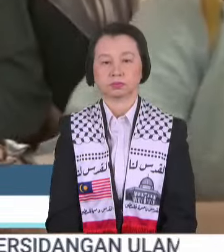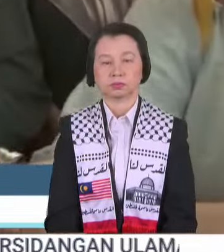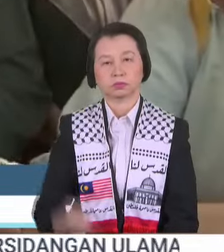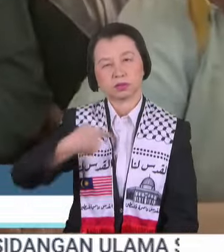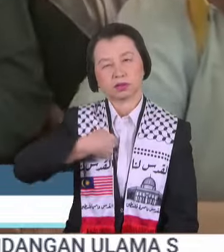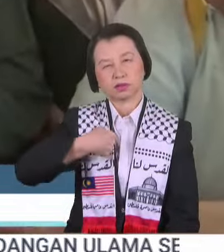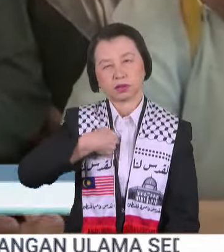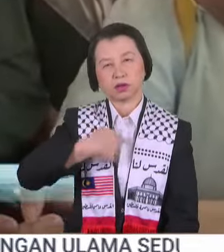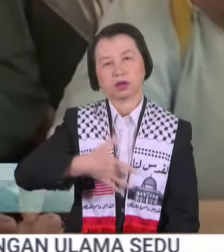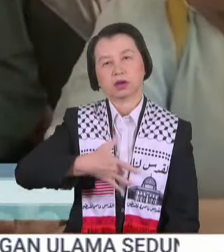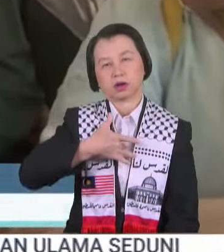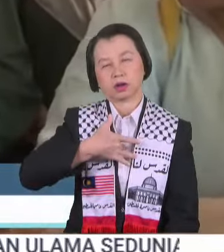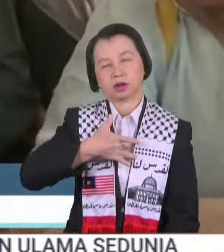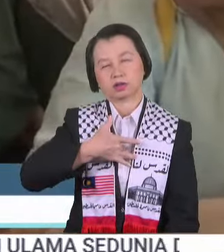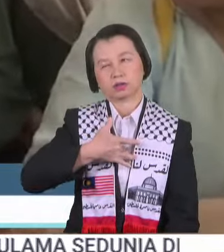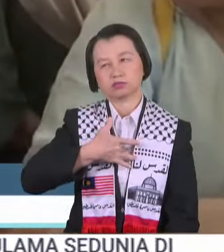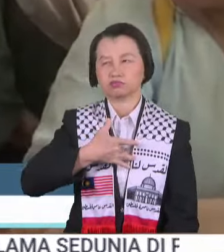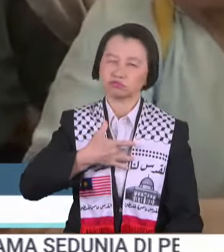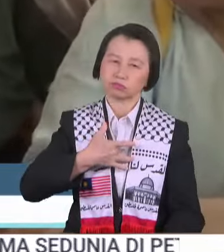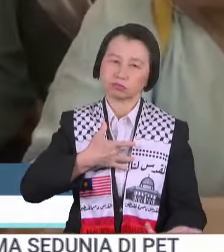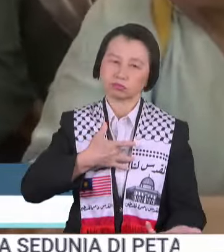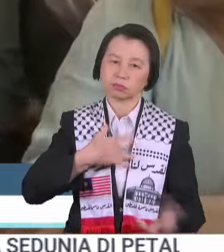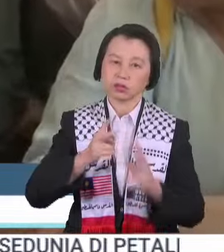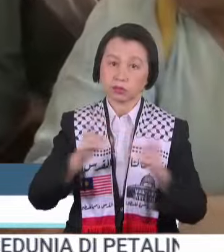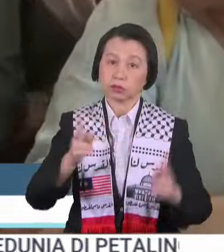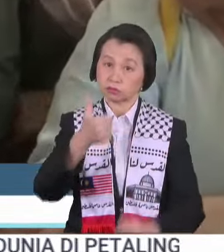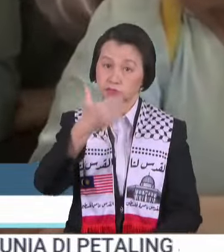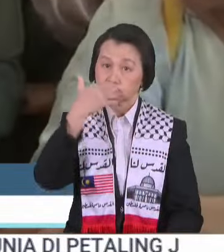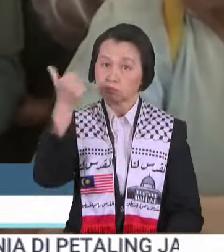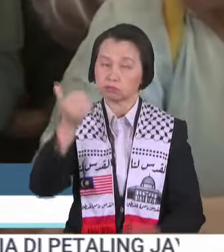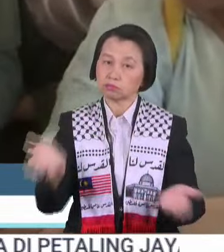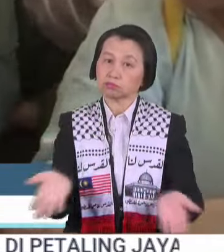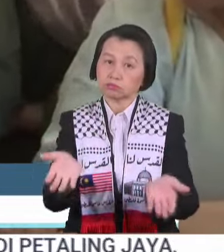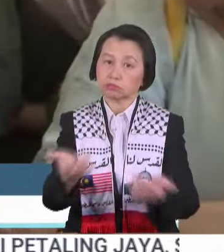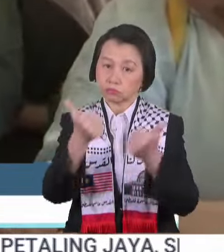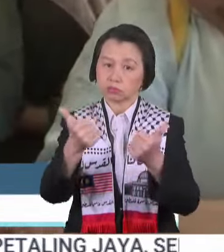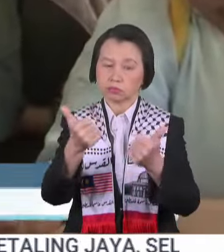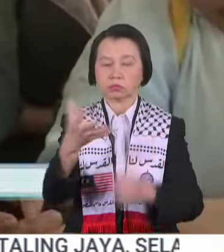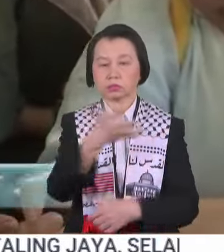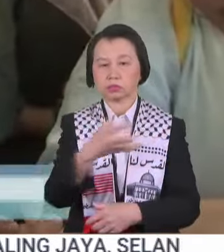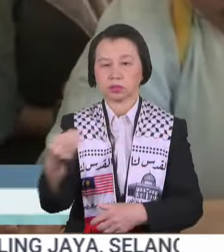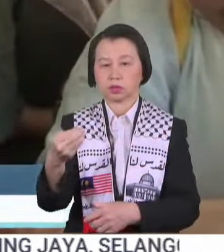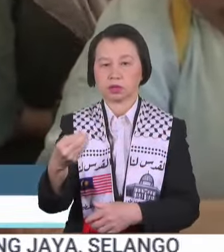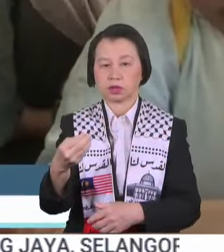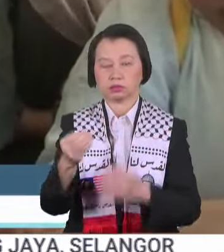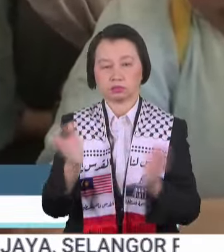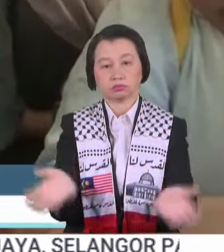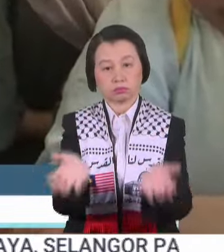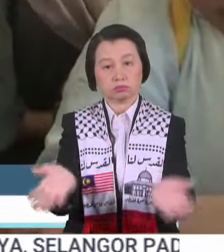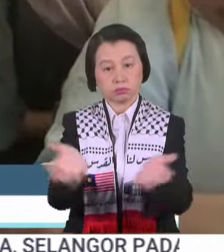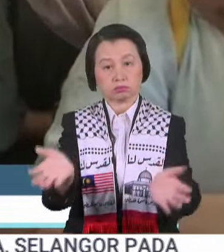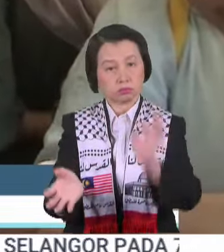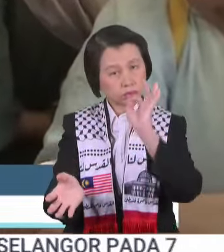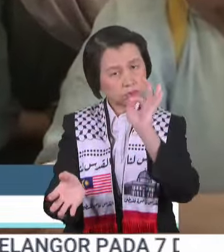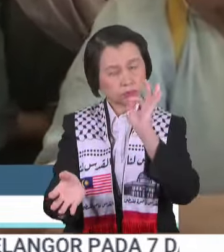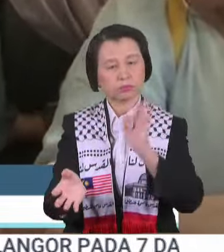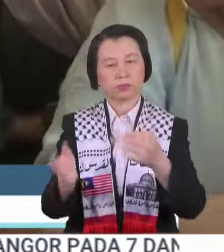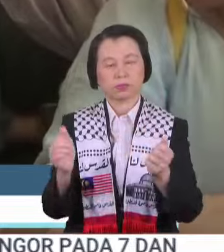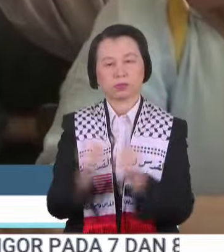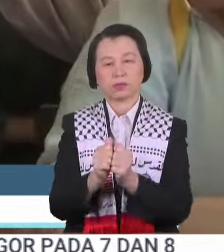Saya rasa itu adalah sangat memberangsangkan dan juga menggalakkan